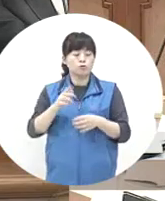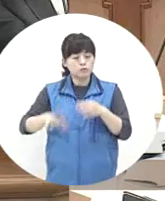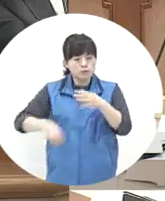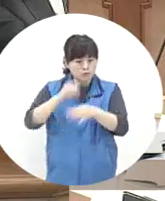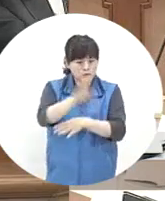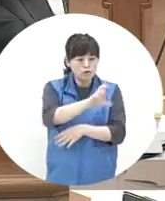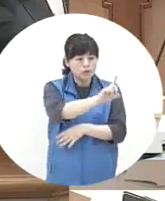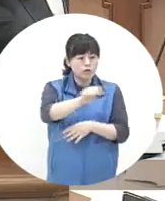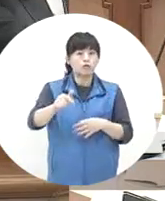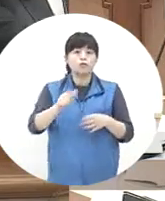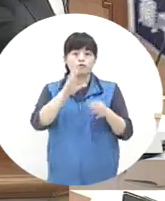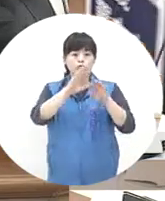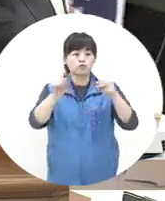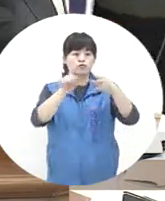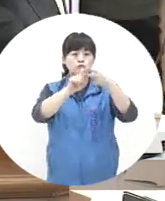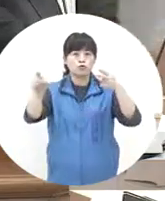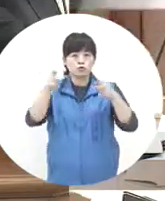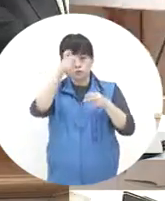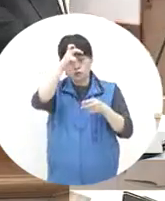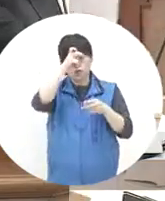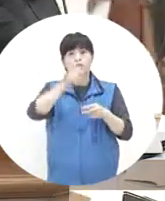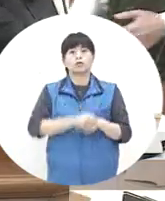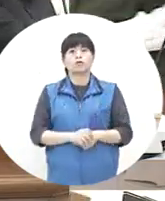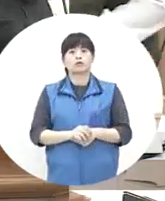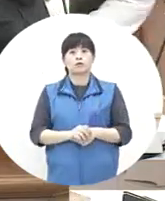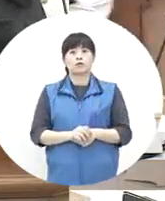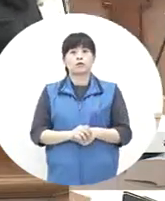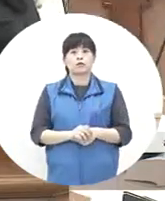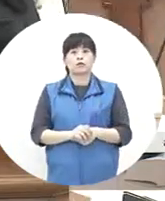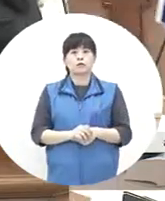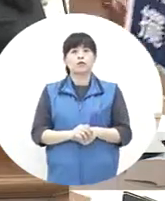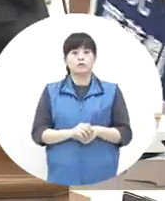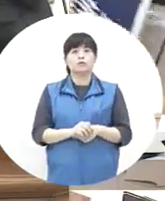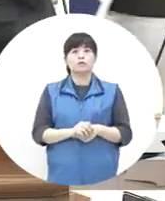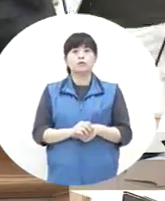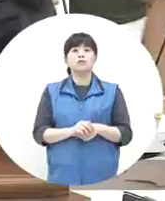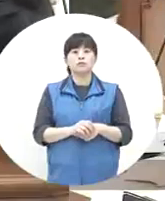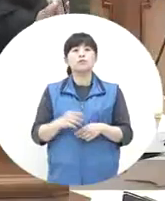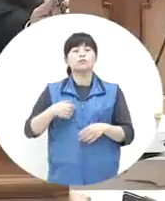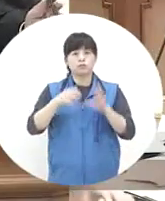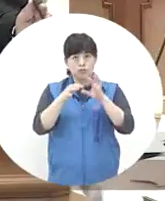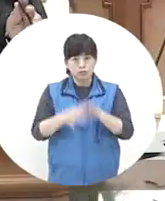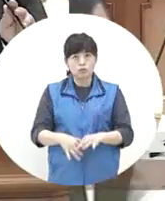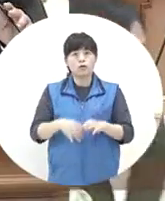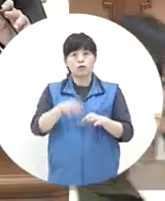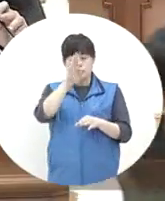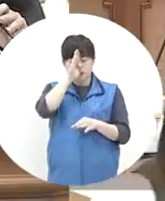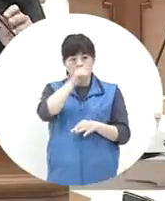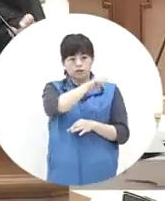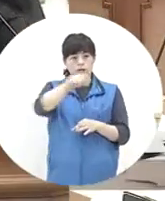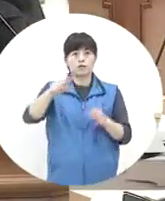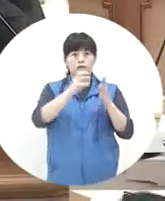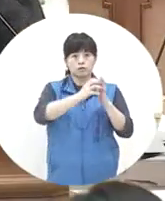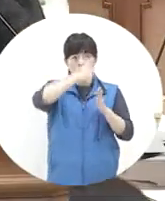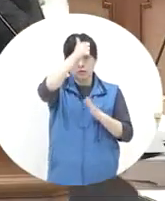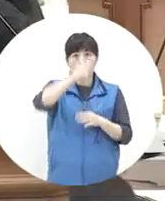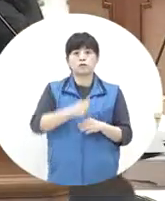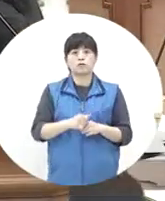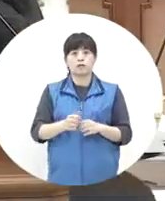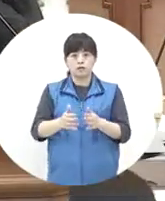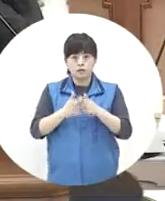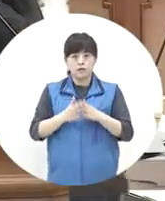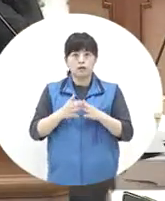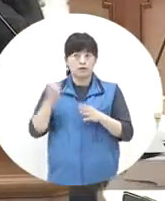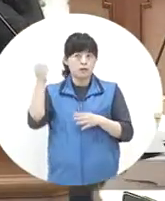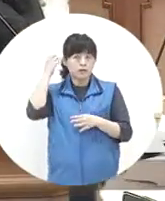物资在土城分局、永利消防队、社子分局等等。 所有很多的， 所以请这些局长要把讯